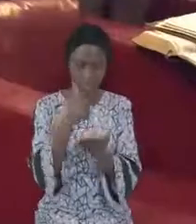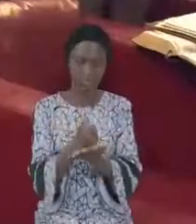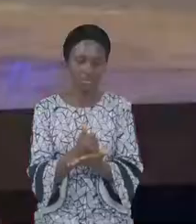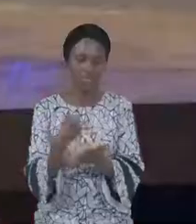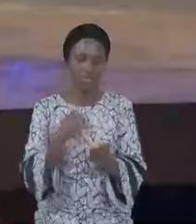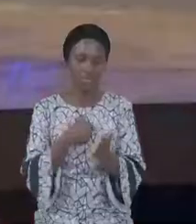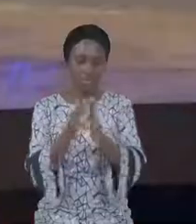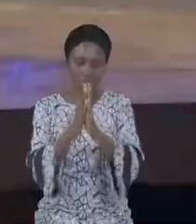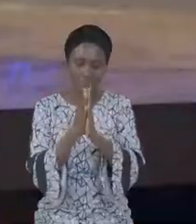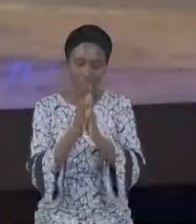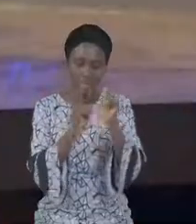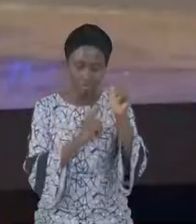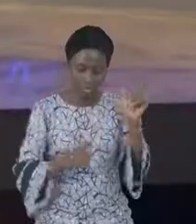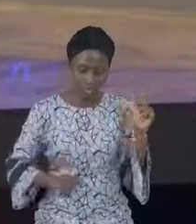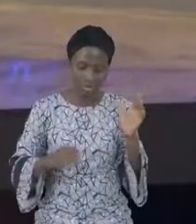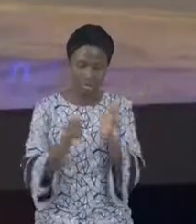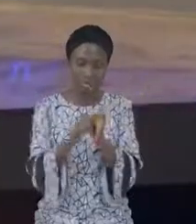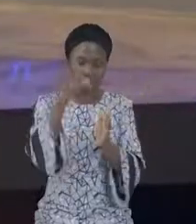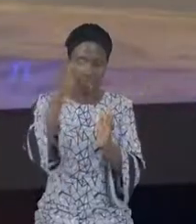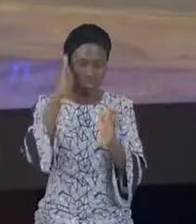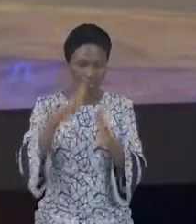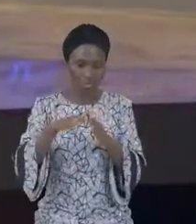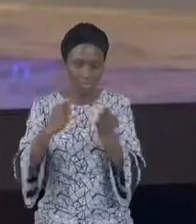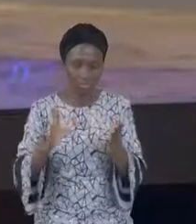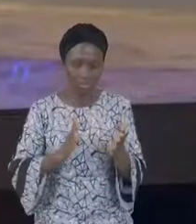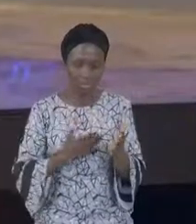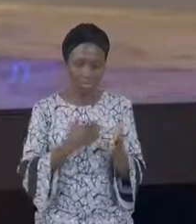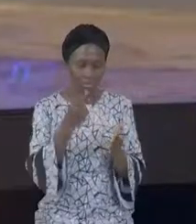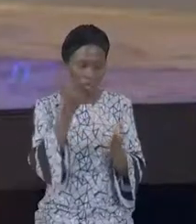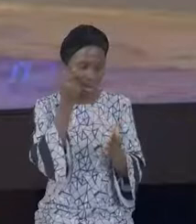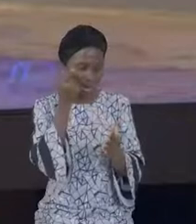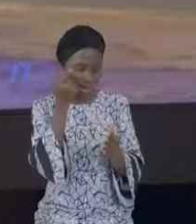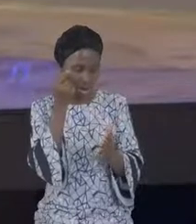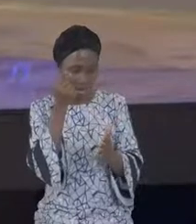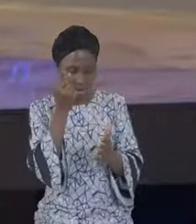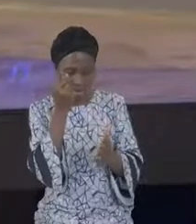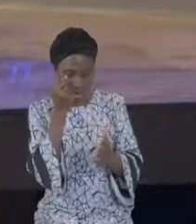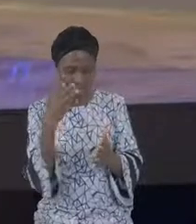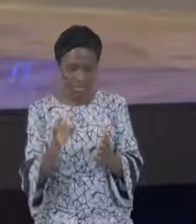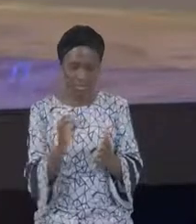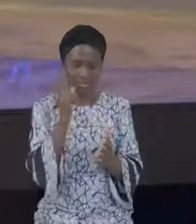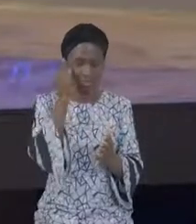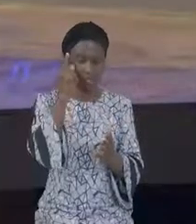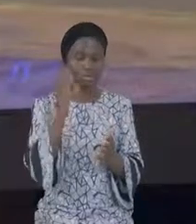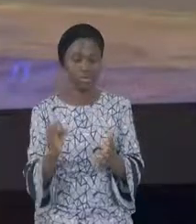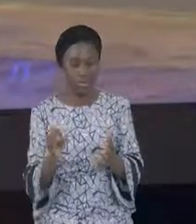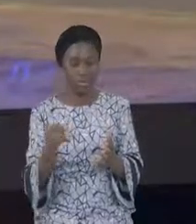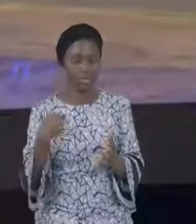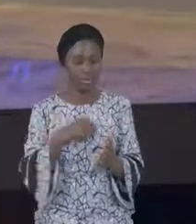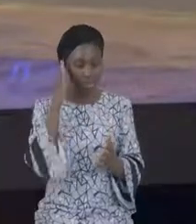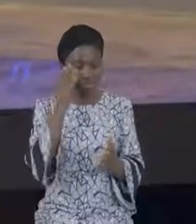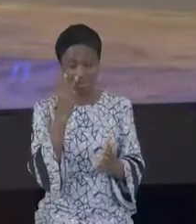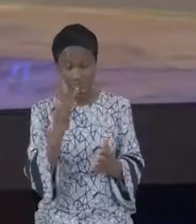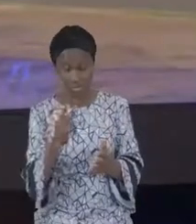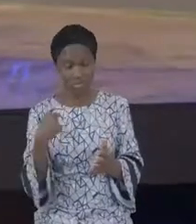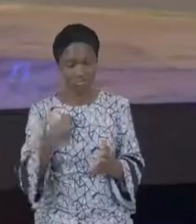Jésus-Christ. Je prie, Seigneur, que tu ouvres notre entendement pour que nous voyions et que